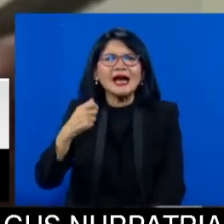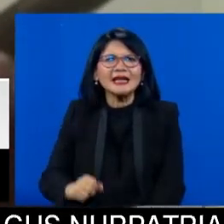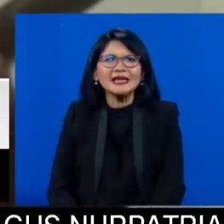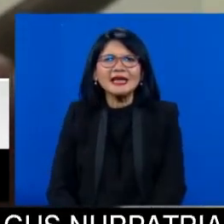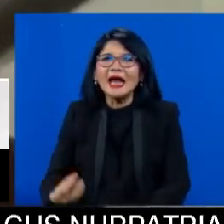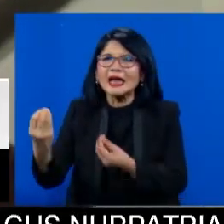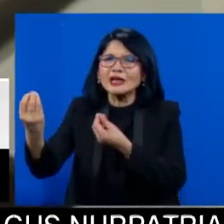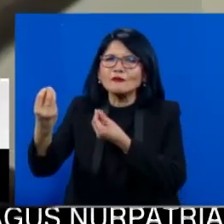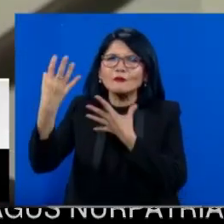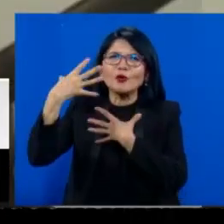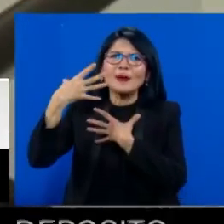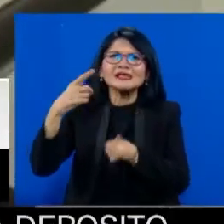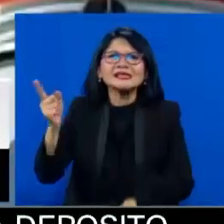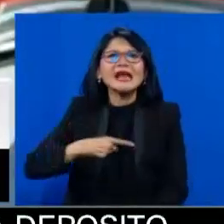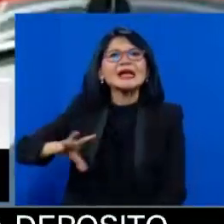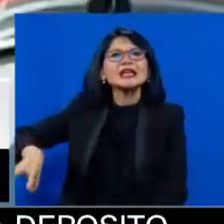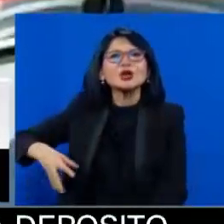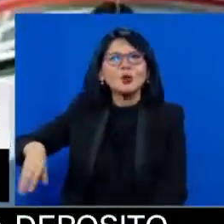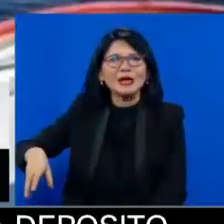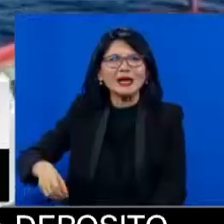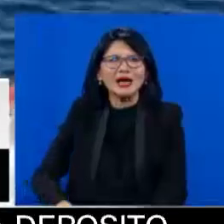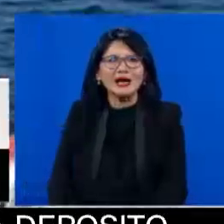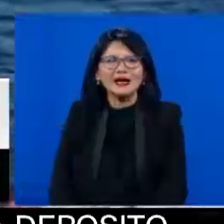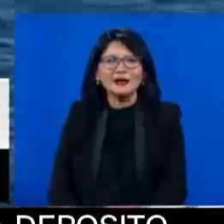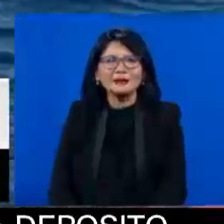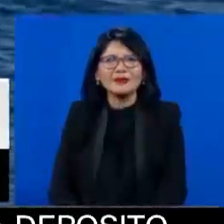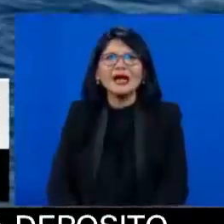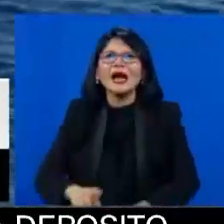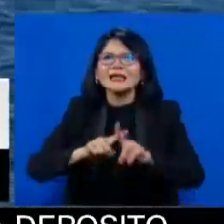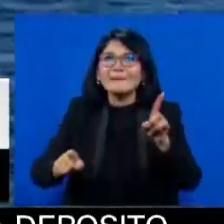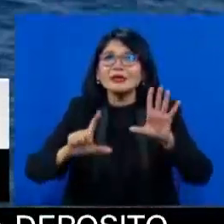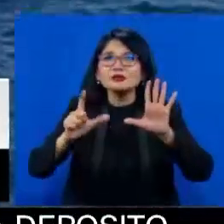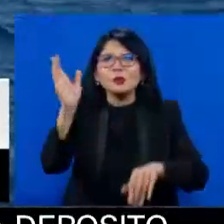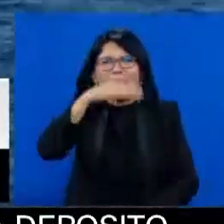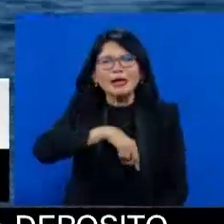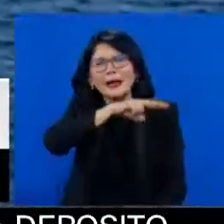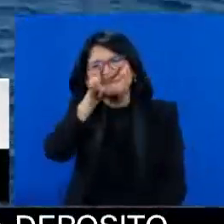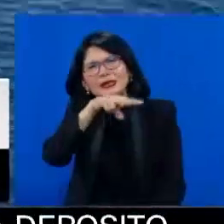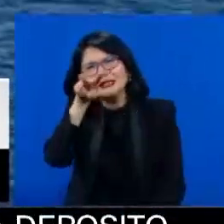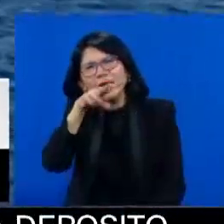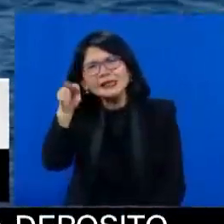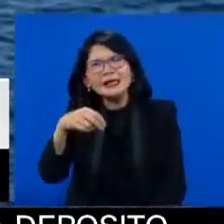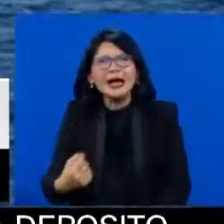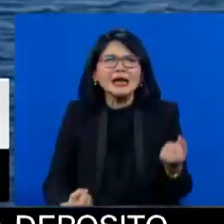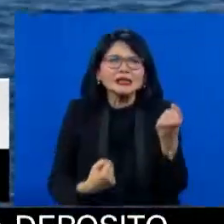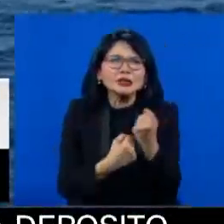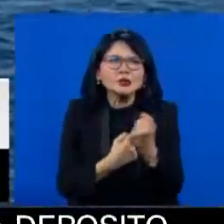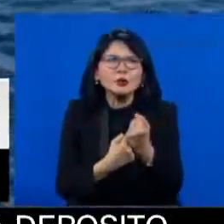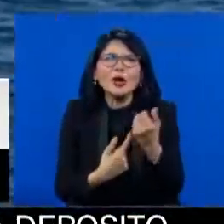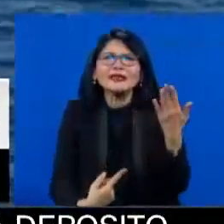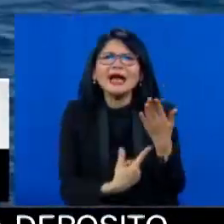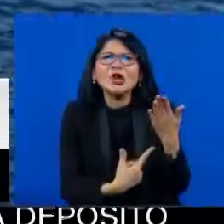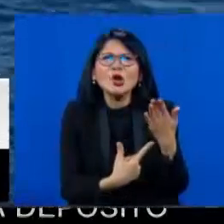yang diperoleh pihak keluarga melalui ritual adat. Sayangnya hingga 7 hari pencarian yang didukung teknologi radar dan satelit